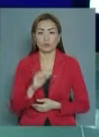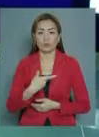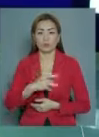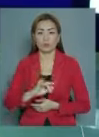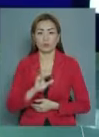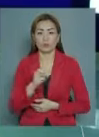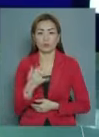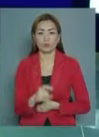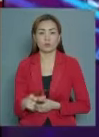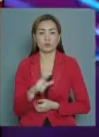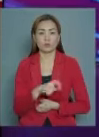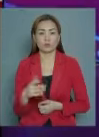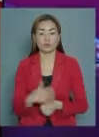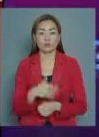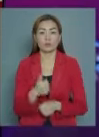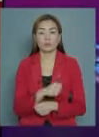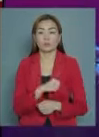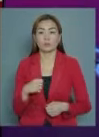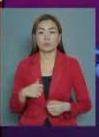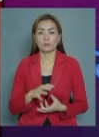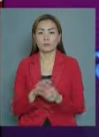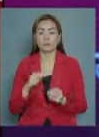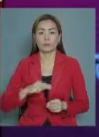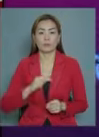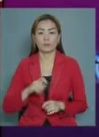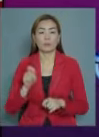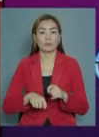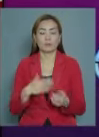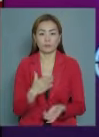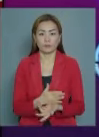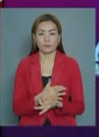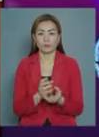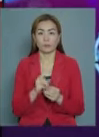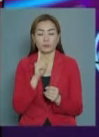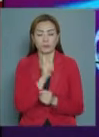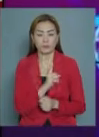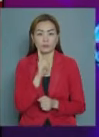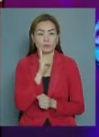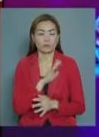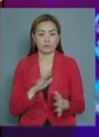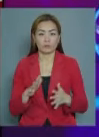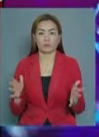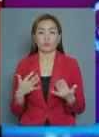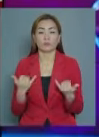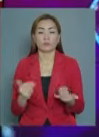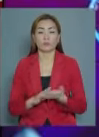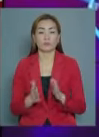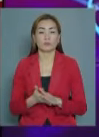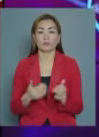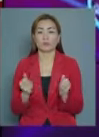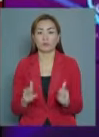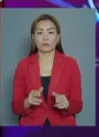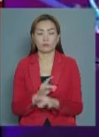Исатай ауданының тұрғындары. Президенттің өзі қордың жұмысына сын айтқан болатын. Тиімділігінен гөрі тиімсіздігі көп қордың қазіргі халі